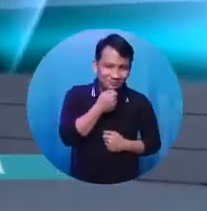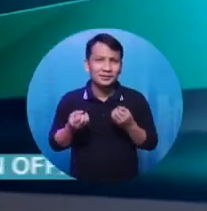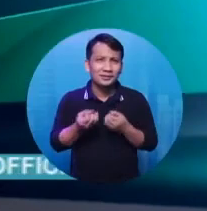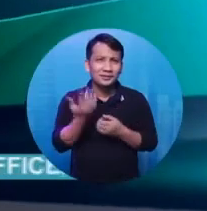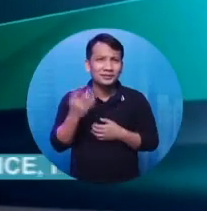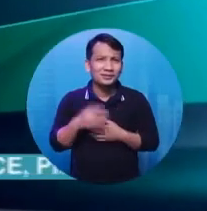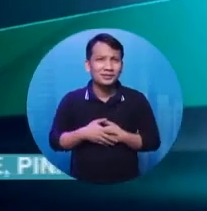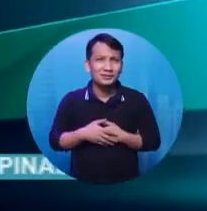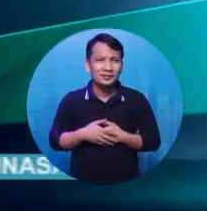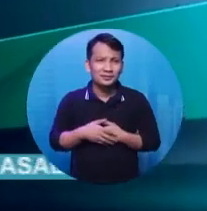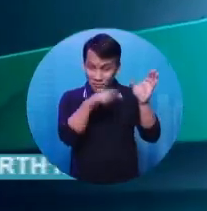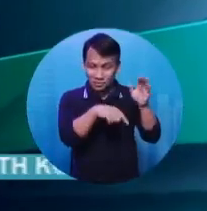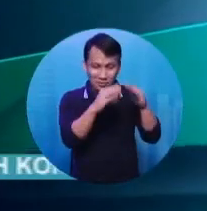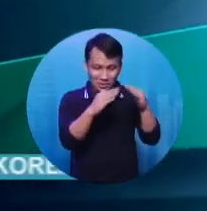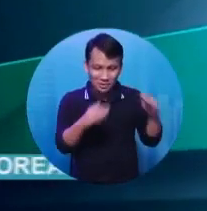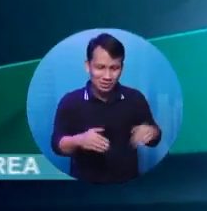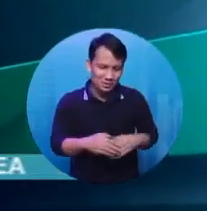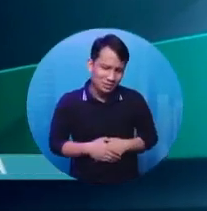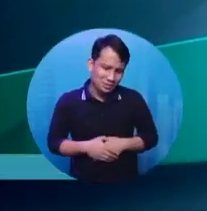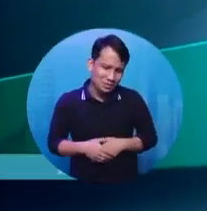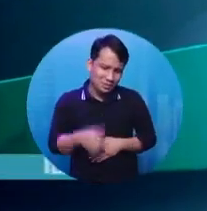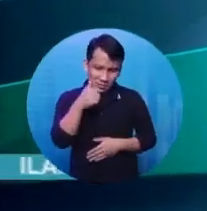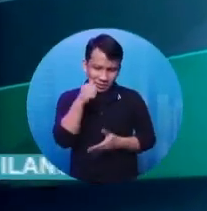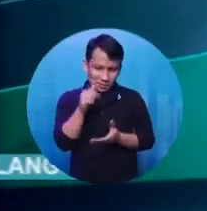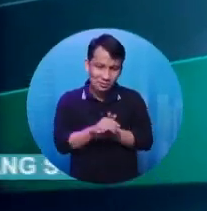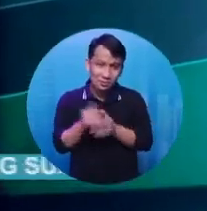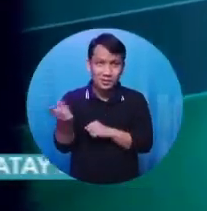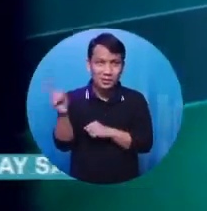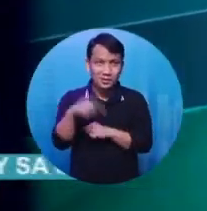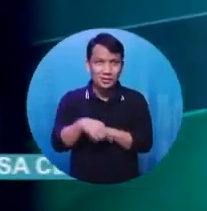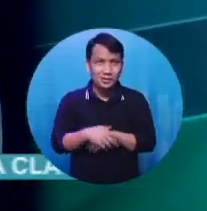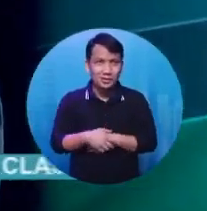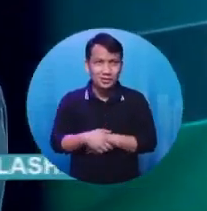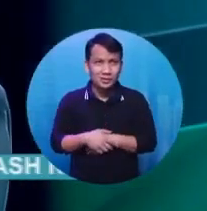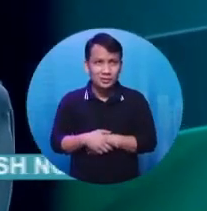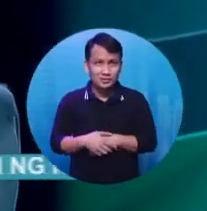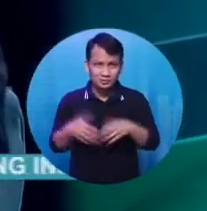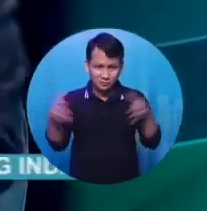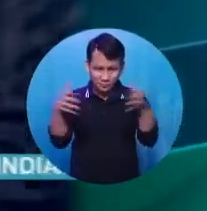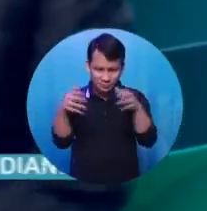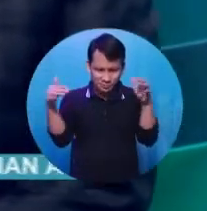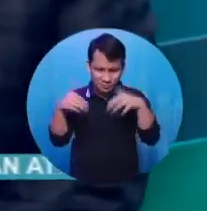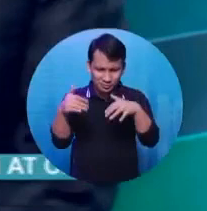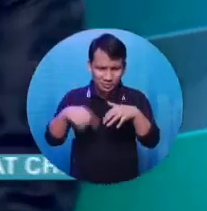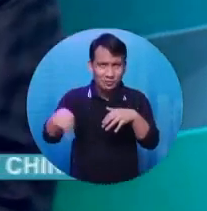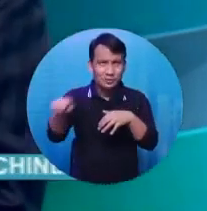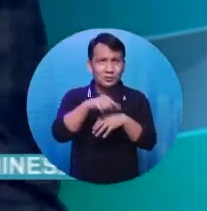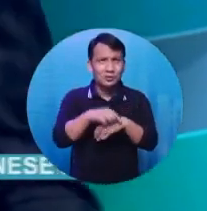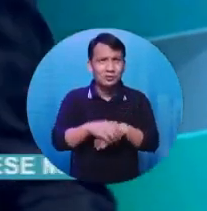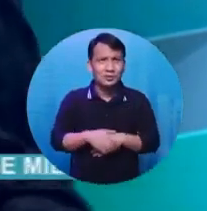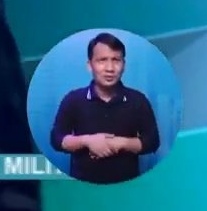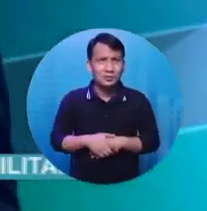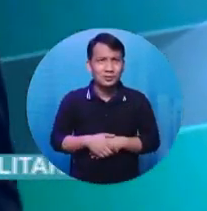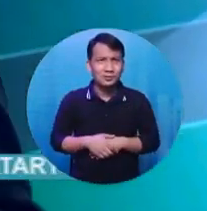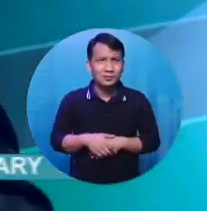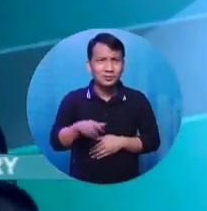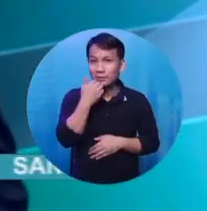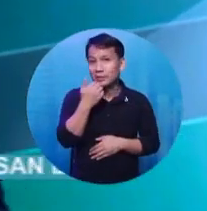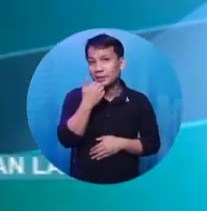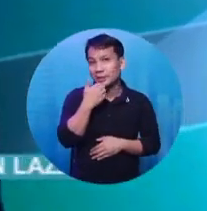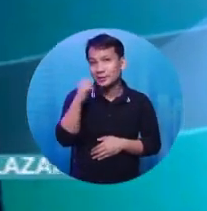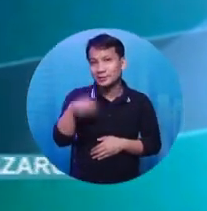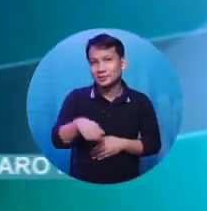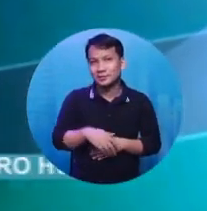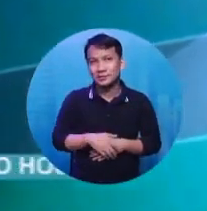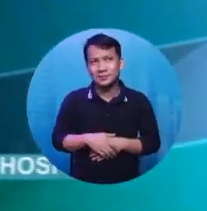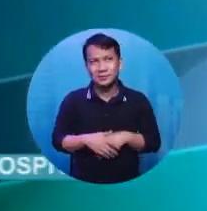Kahapon po, pagdating ko ng bahay, yung Mrs. Scott, yung mga kasambahay namin, tipon-tipon sila at pinag-uusapan po yung supply portion dito. Sabi